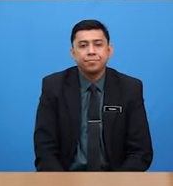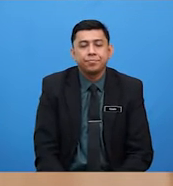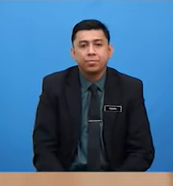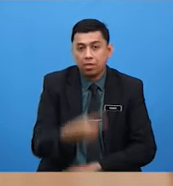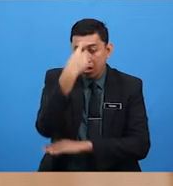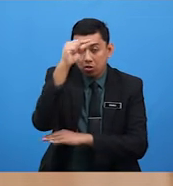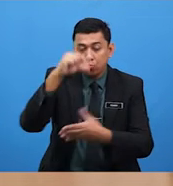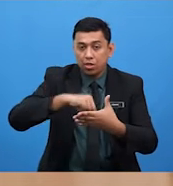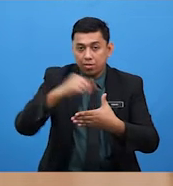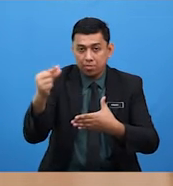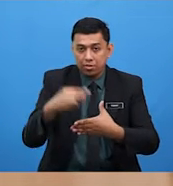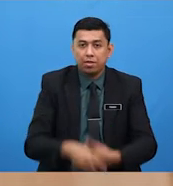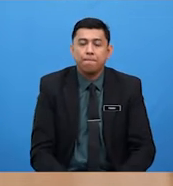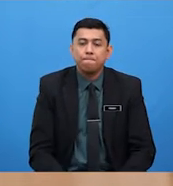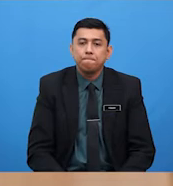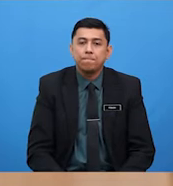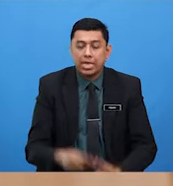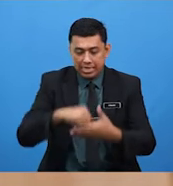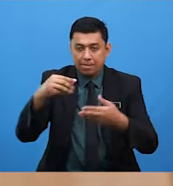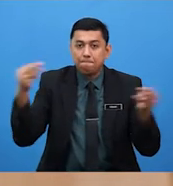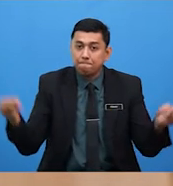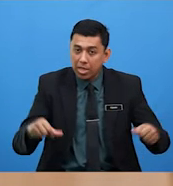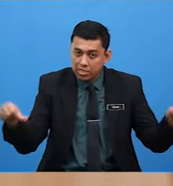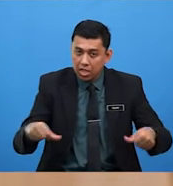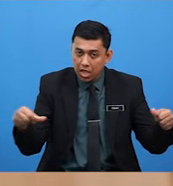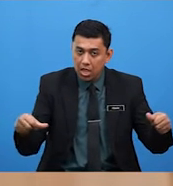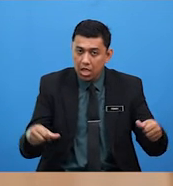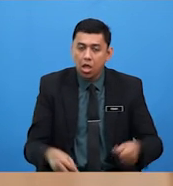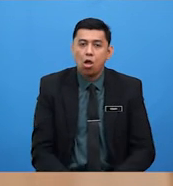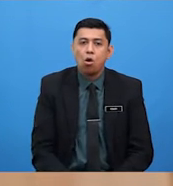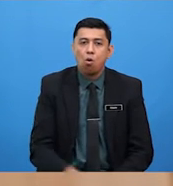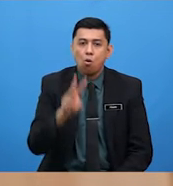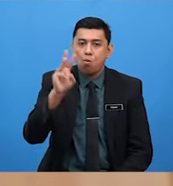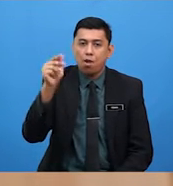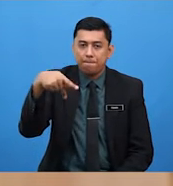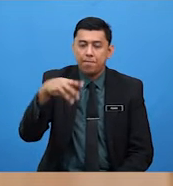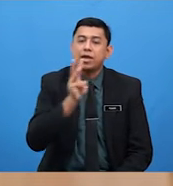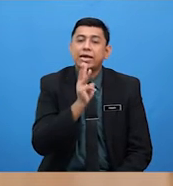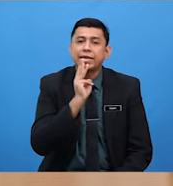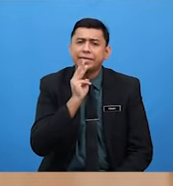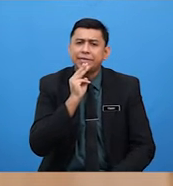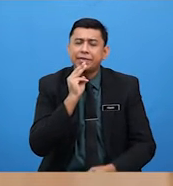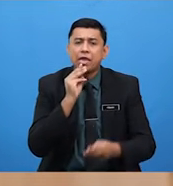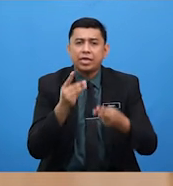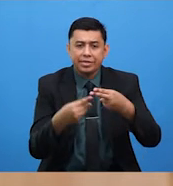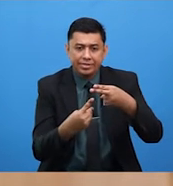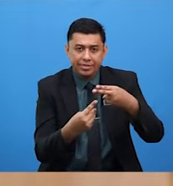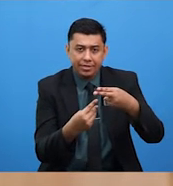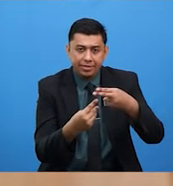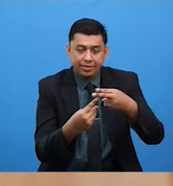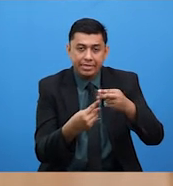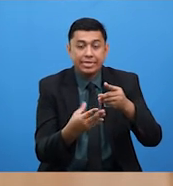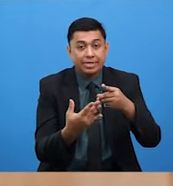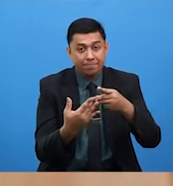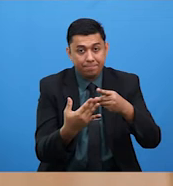Untuk gas pula, kita ada gas memasak, wak air semasa air mendidih dan juga wak air